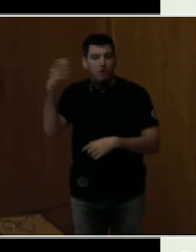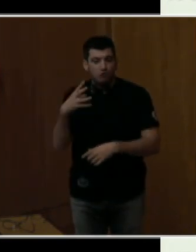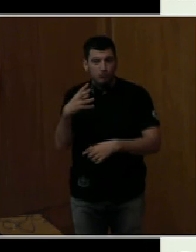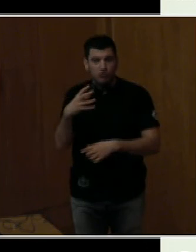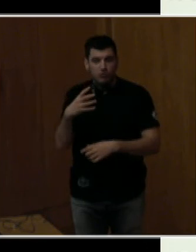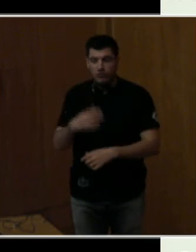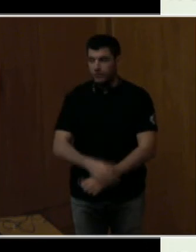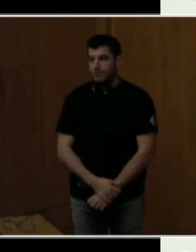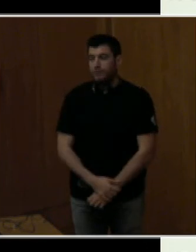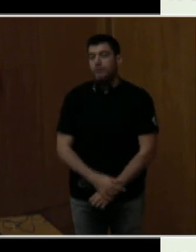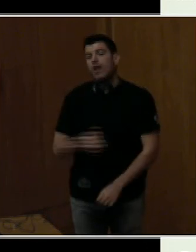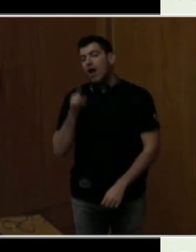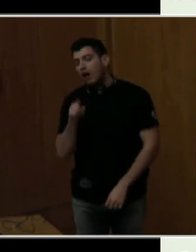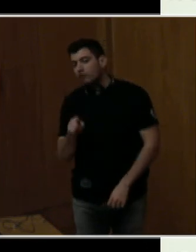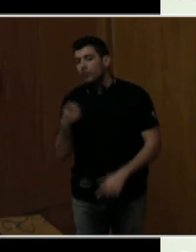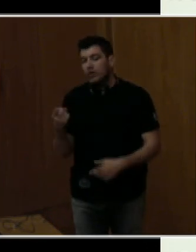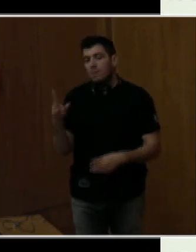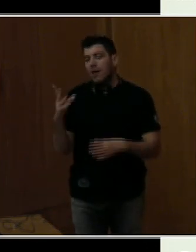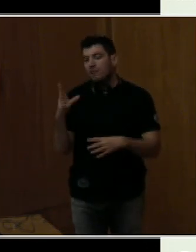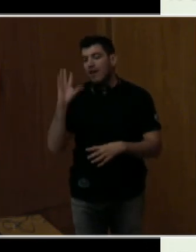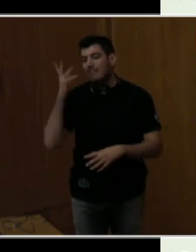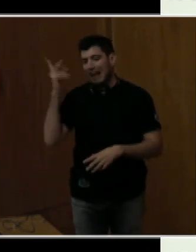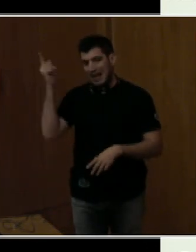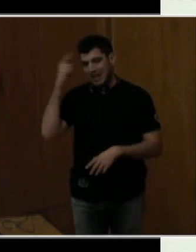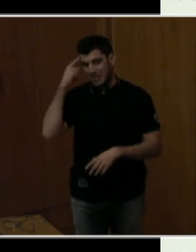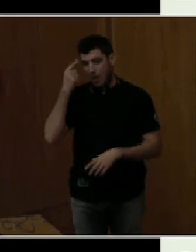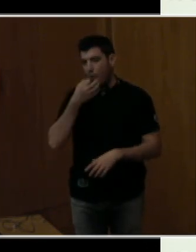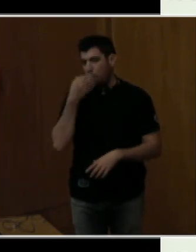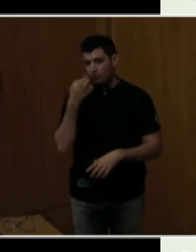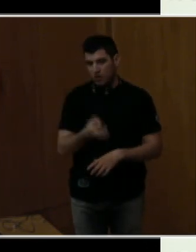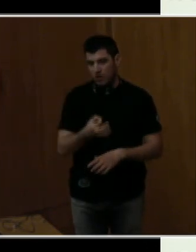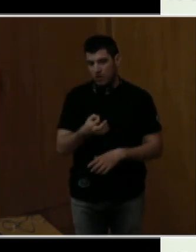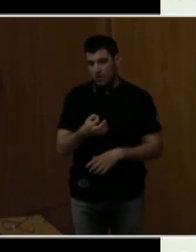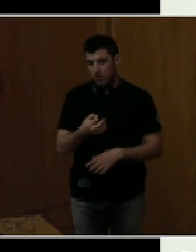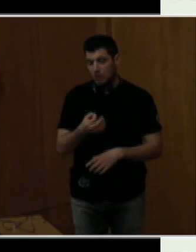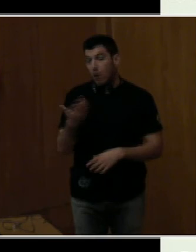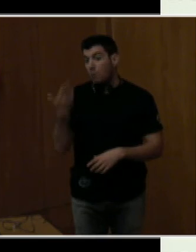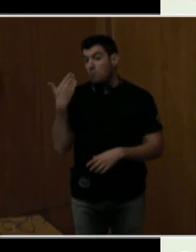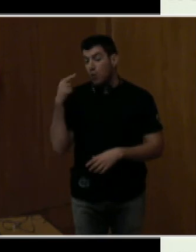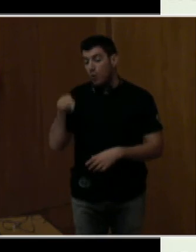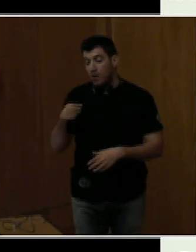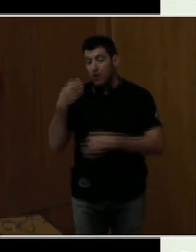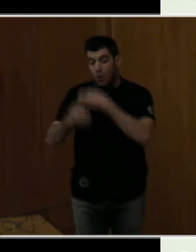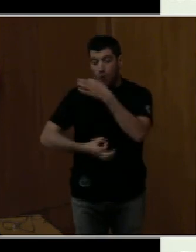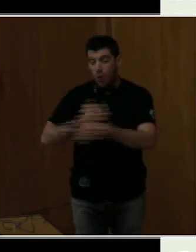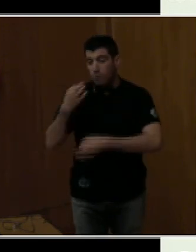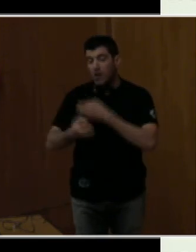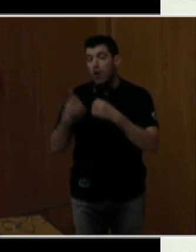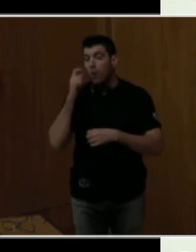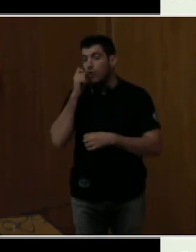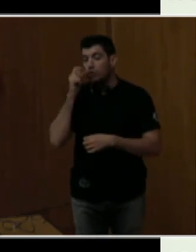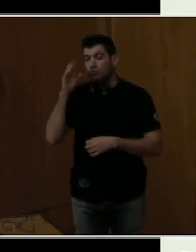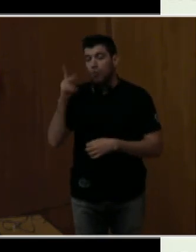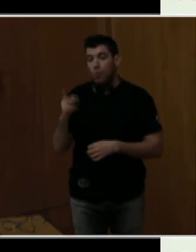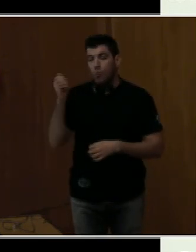Είναι άλλη μια τρελή ιδέα, όπως ανέφερε στις προηγούμενη ομιλία ο κύριος Χουάνγκ. Βέβαια,